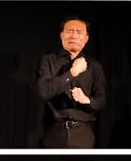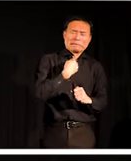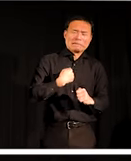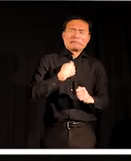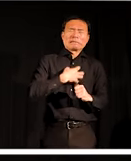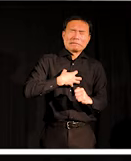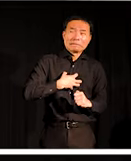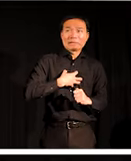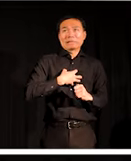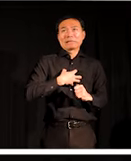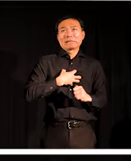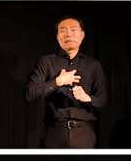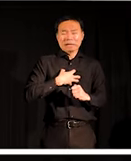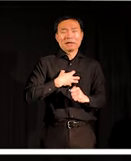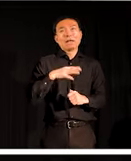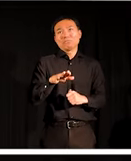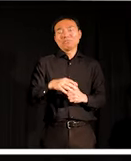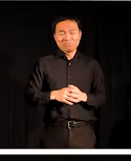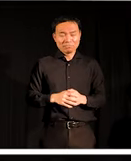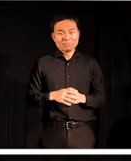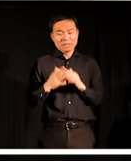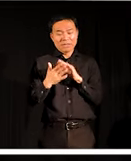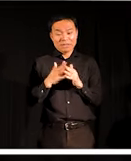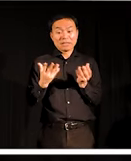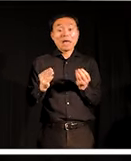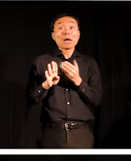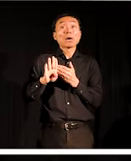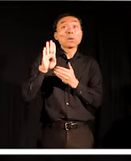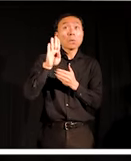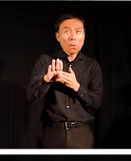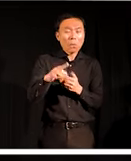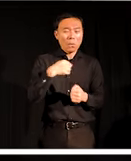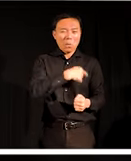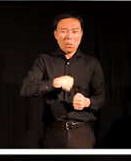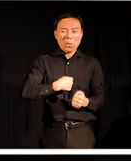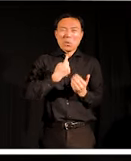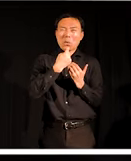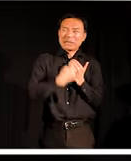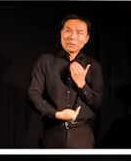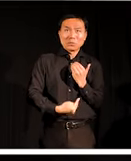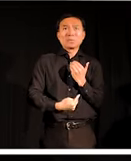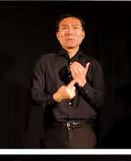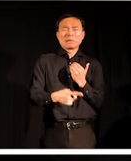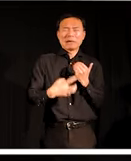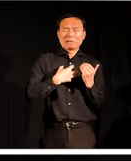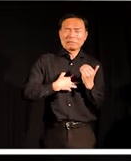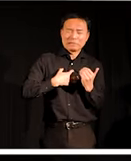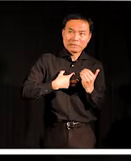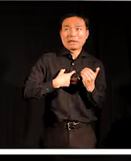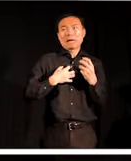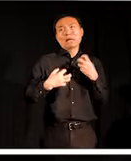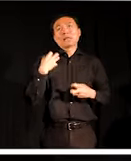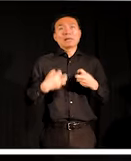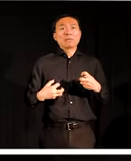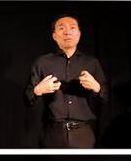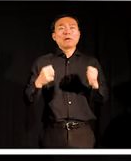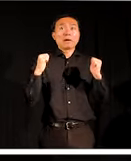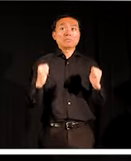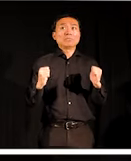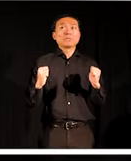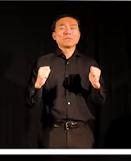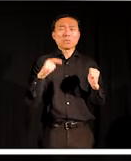思います戦後戦争による心の傷好相で苦しんだせと思いますそのような